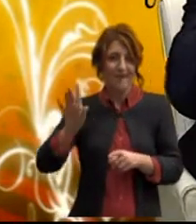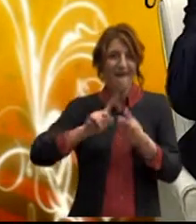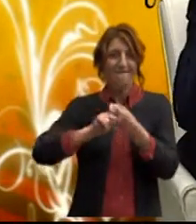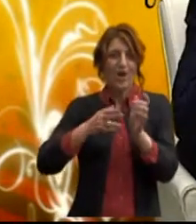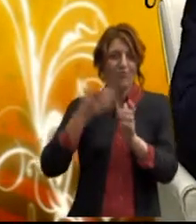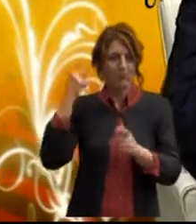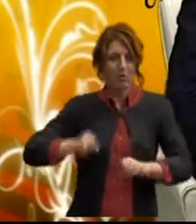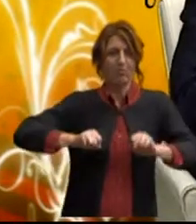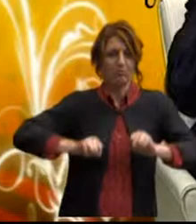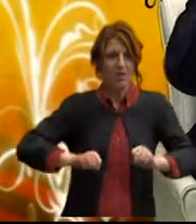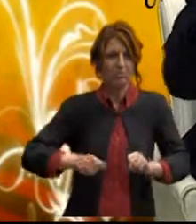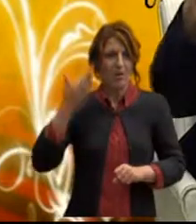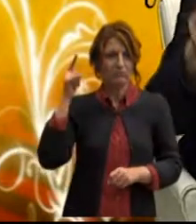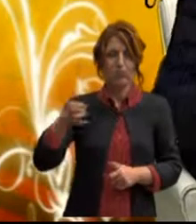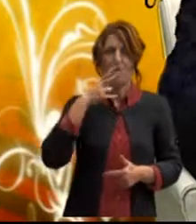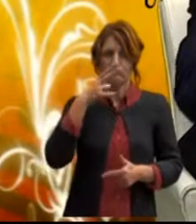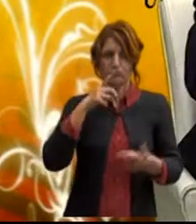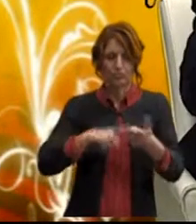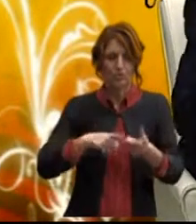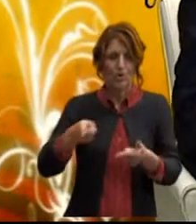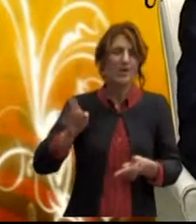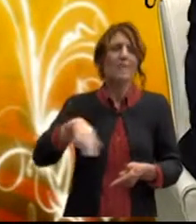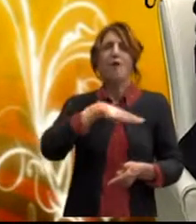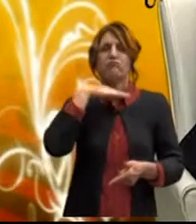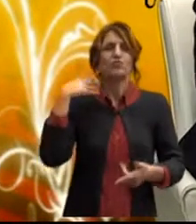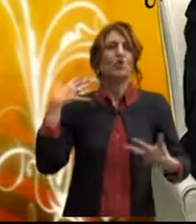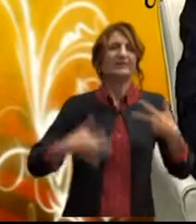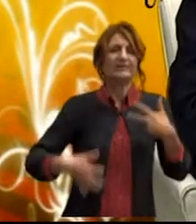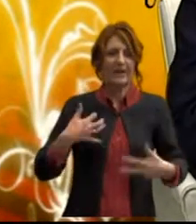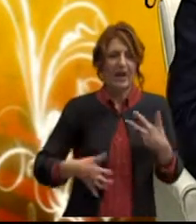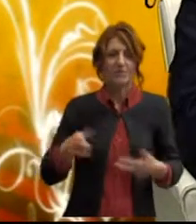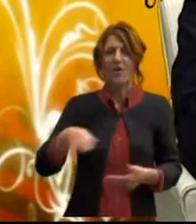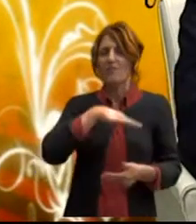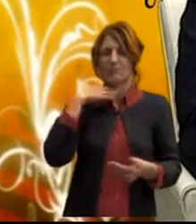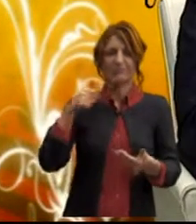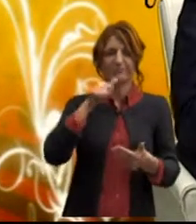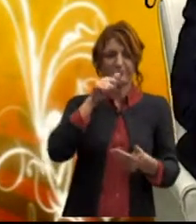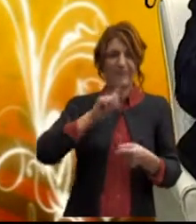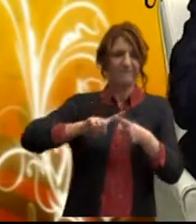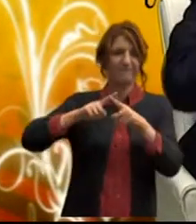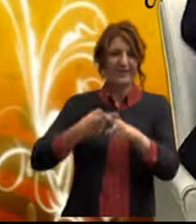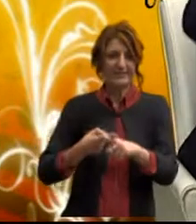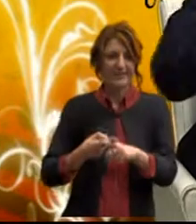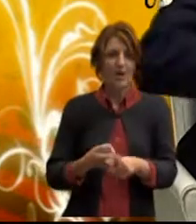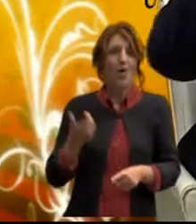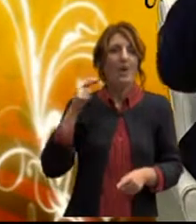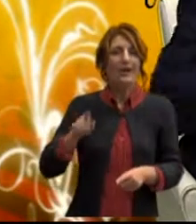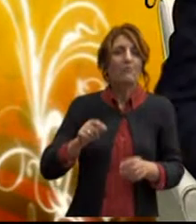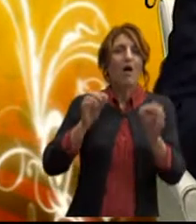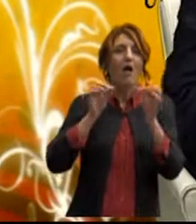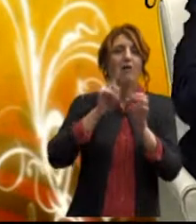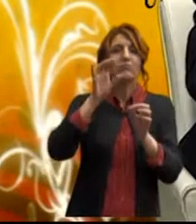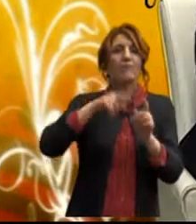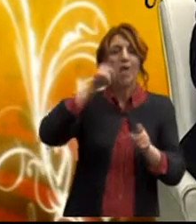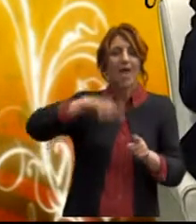da, pušio je, bio izložen stresu, dakle, raznoraznim. Pio je viski, mu je tako, je snažno je pio. Imao je bipolarni poremećaj.